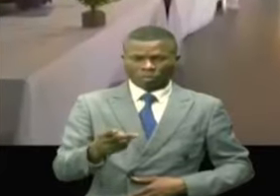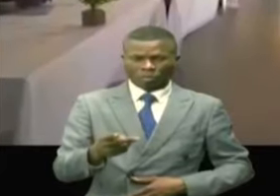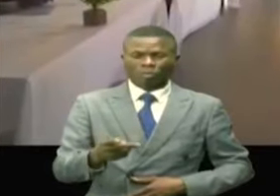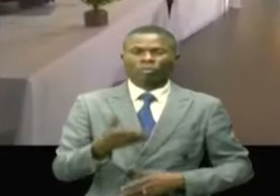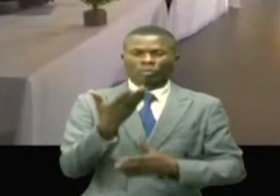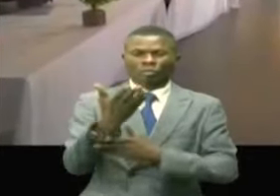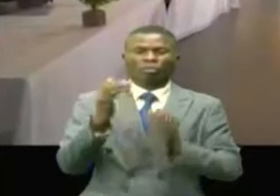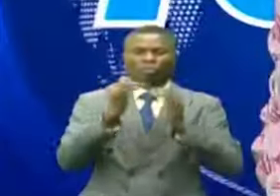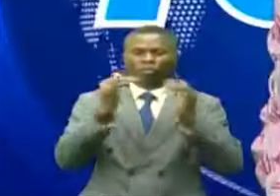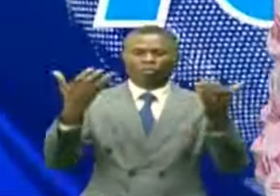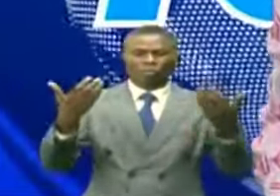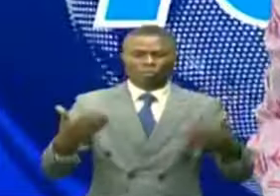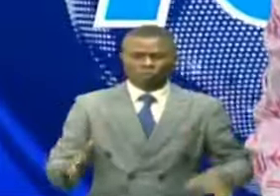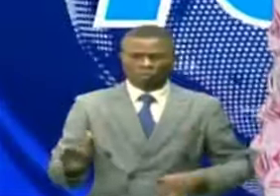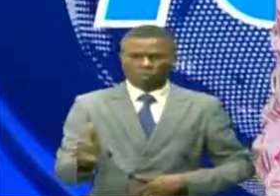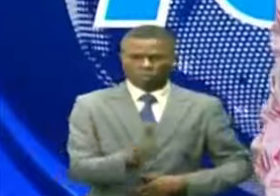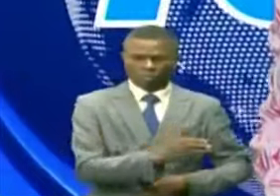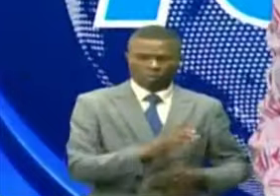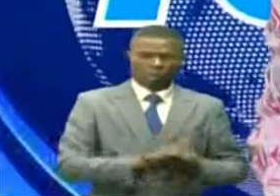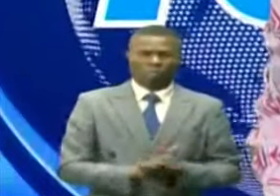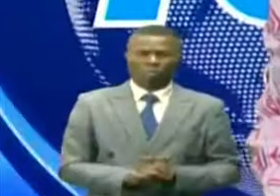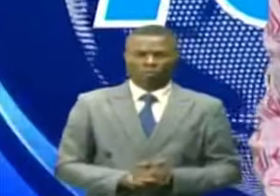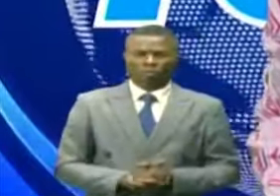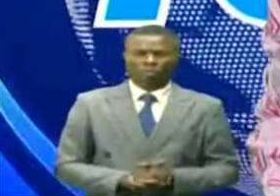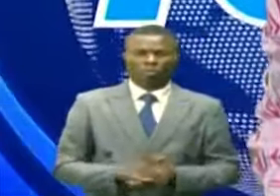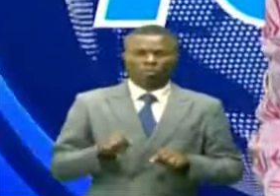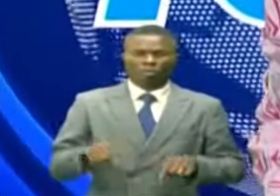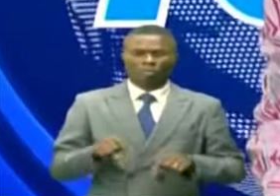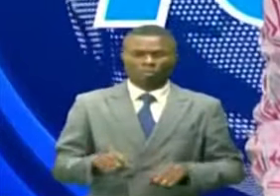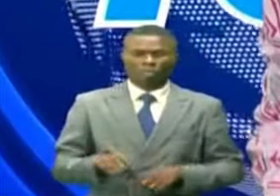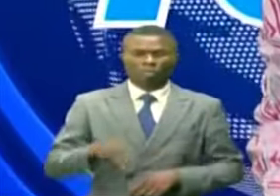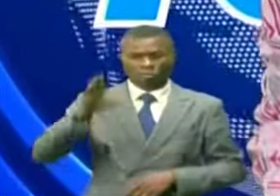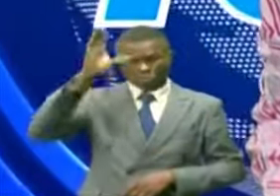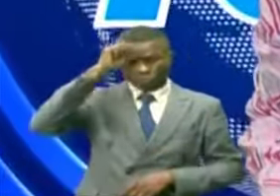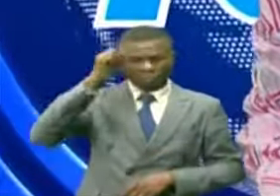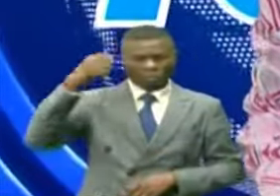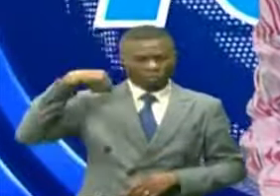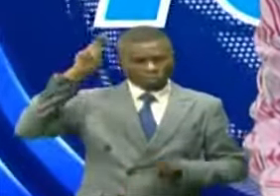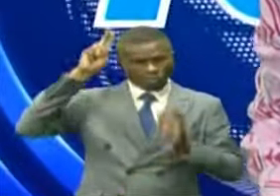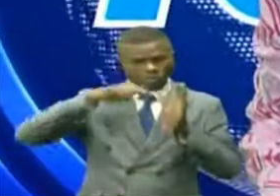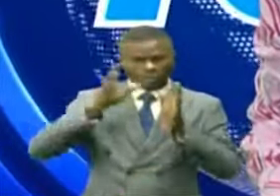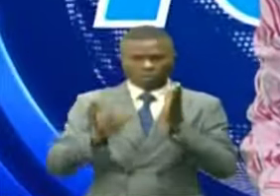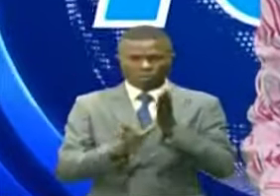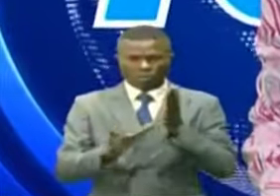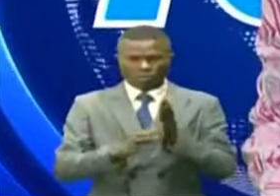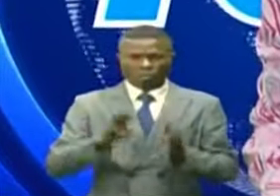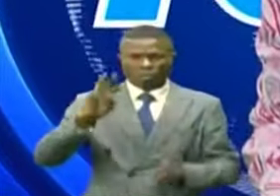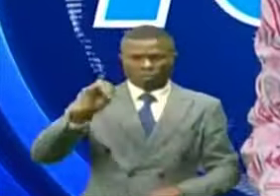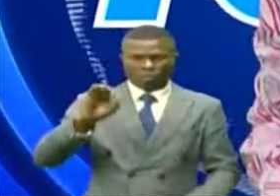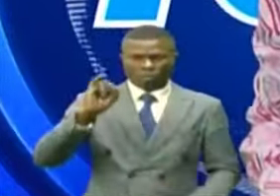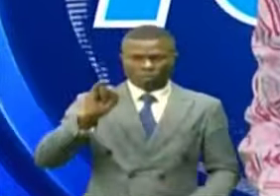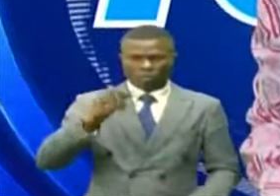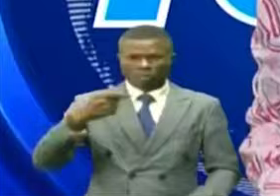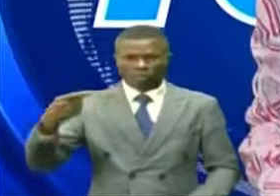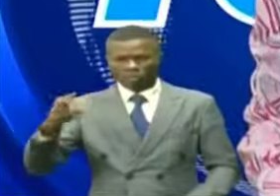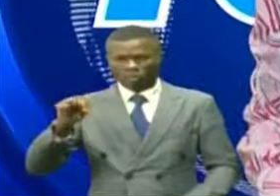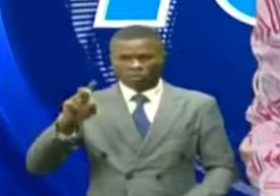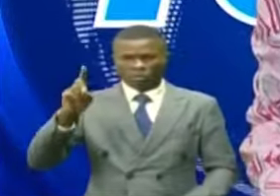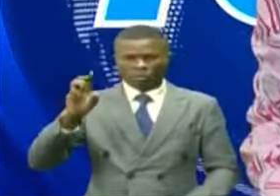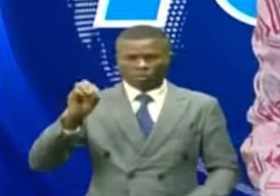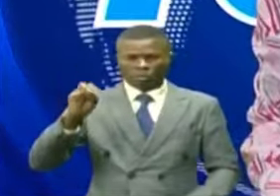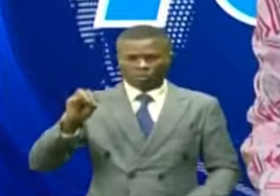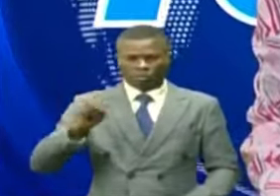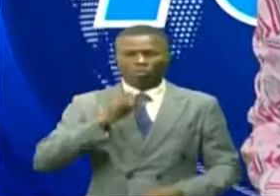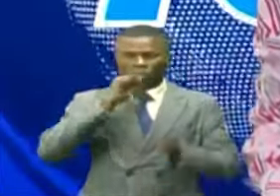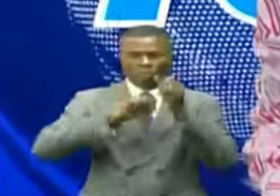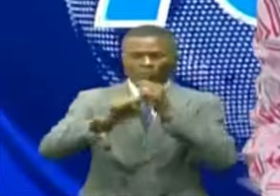la paix quittons le hokatanga pour le kuilou le gouverneur intérimaire de maindombeé a procédé au lancement de la